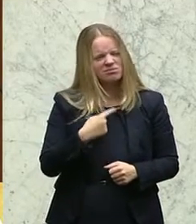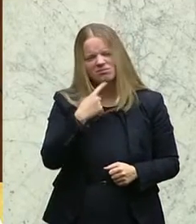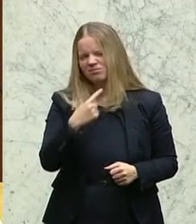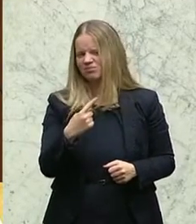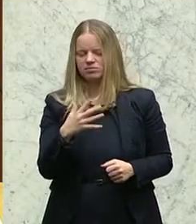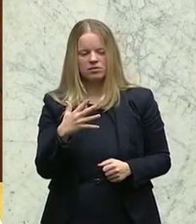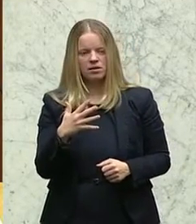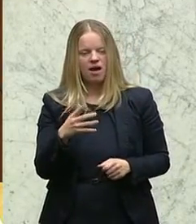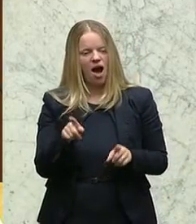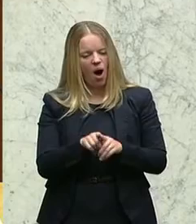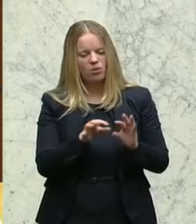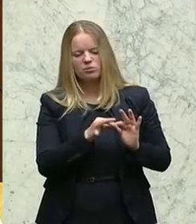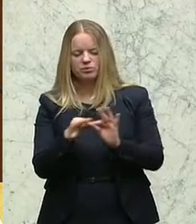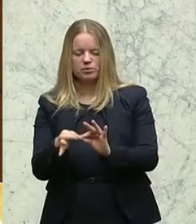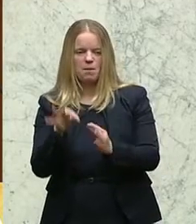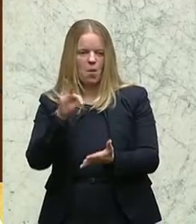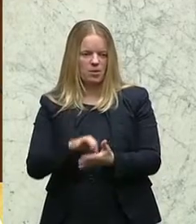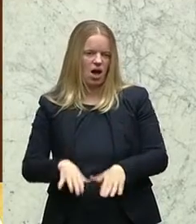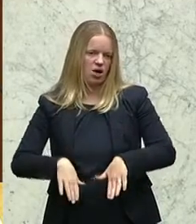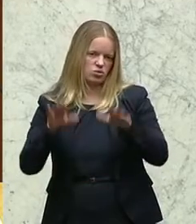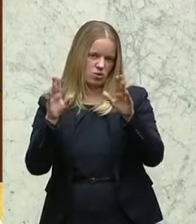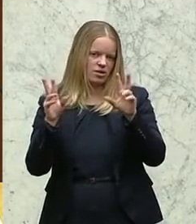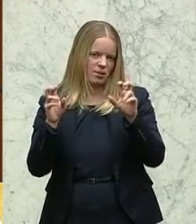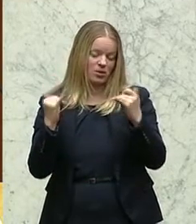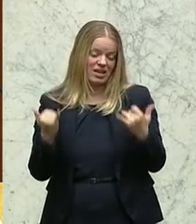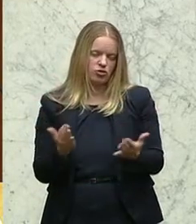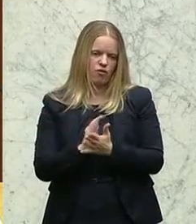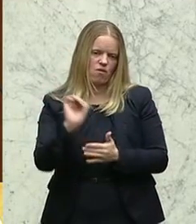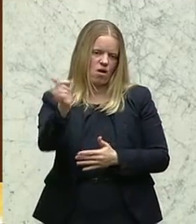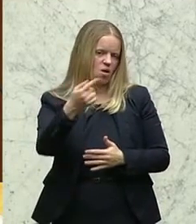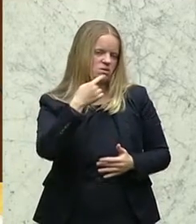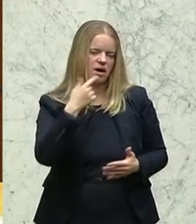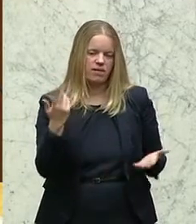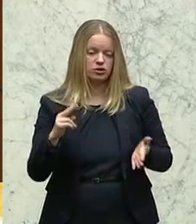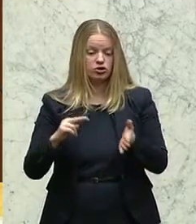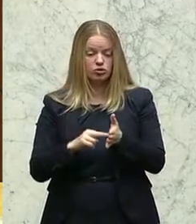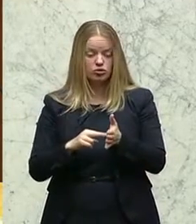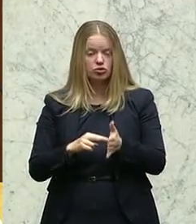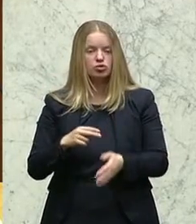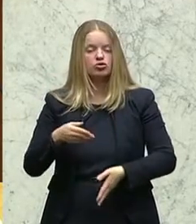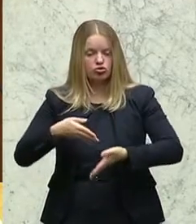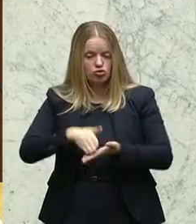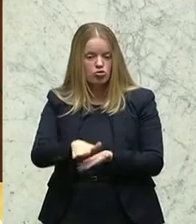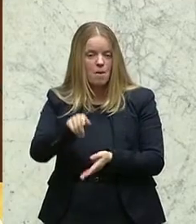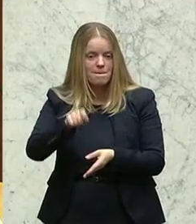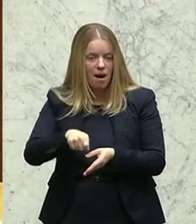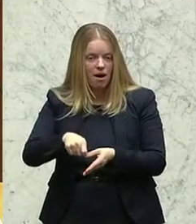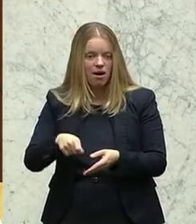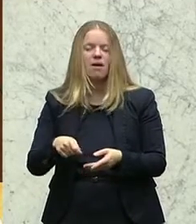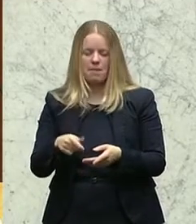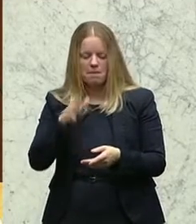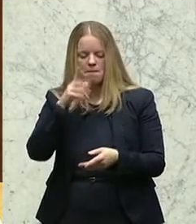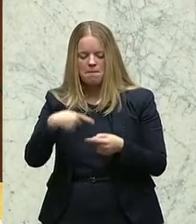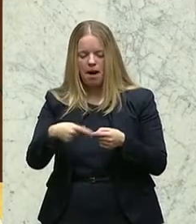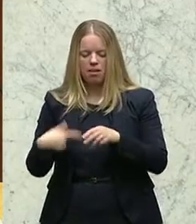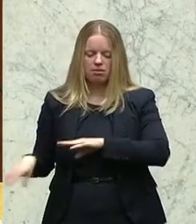dem derzeitigen Asylthema zu tun. Und ich prophezei heute schon, dass also der syrische Schuhmacher sehr bald in Österreich